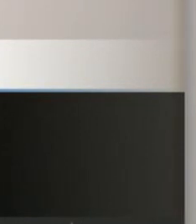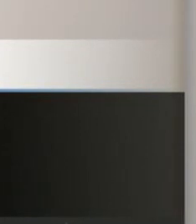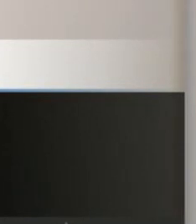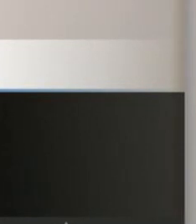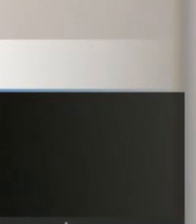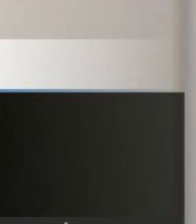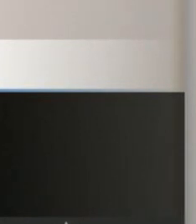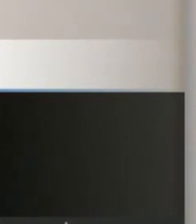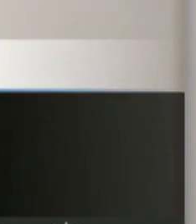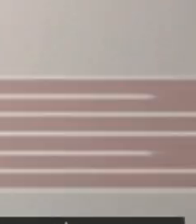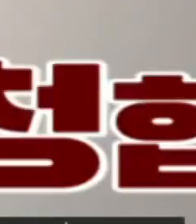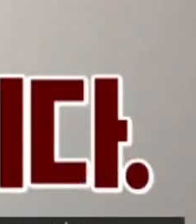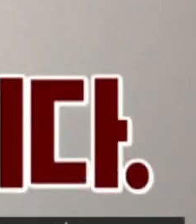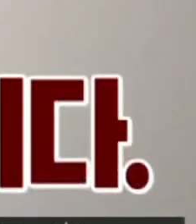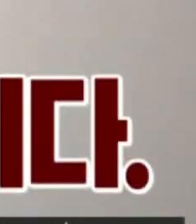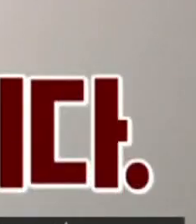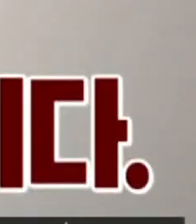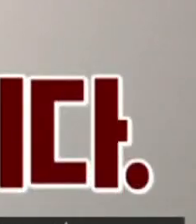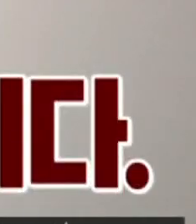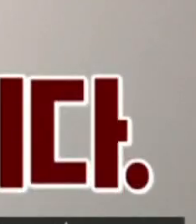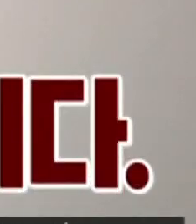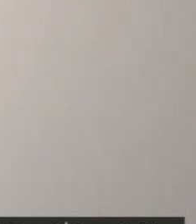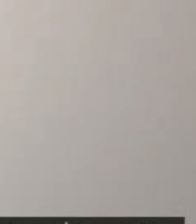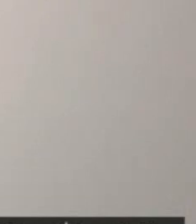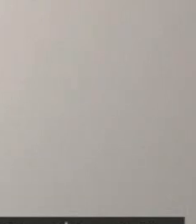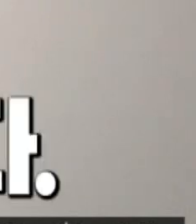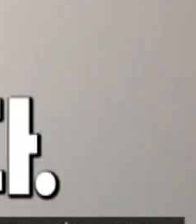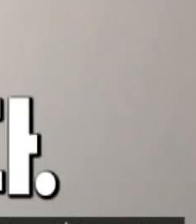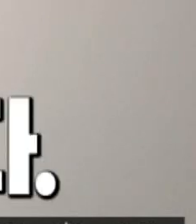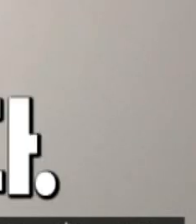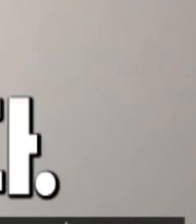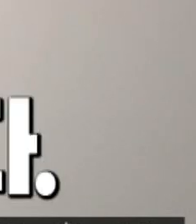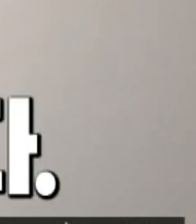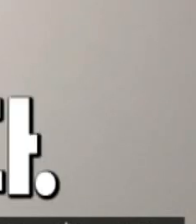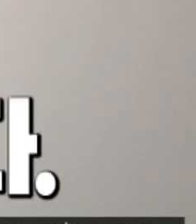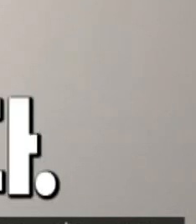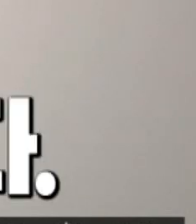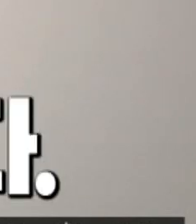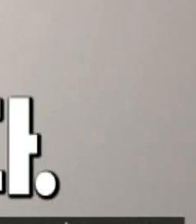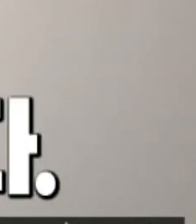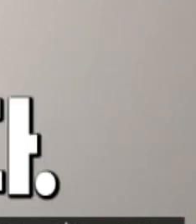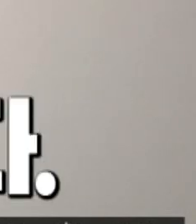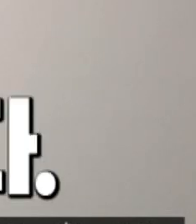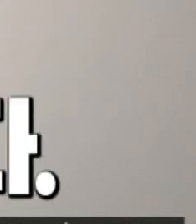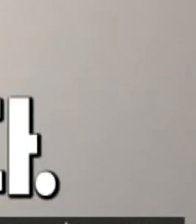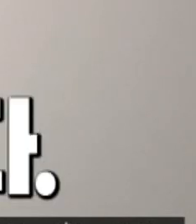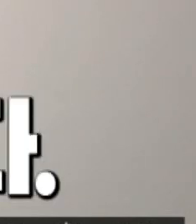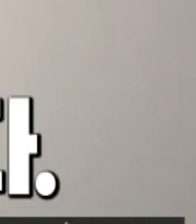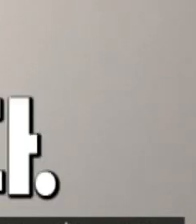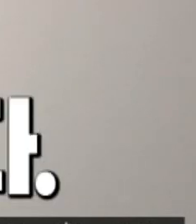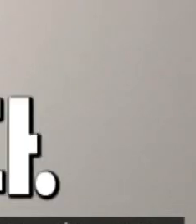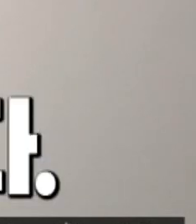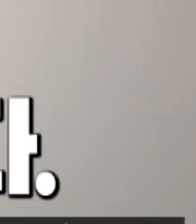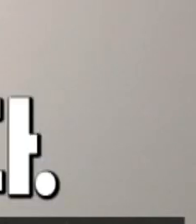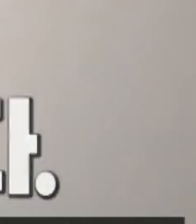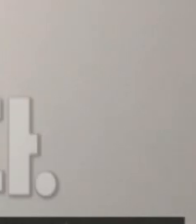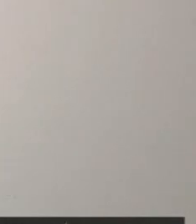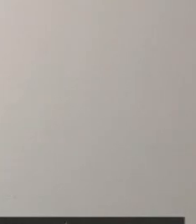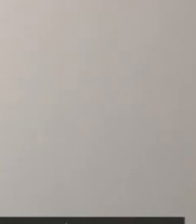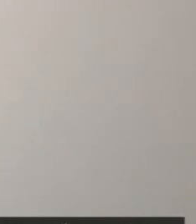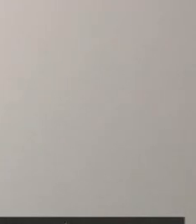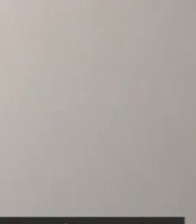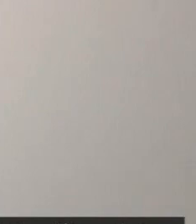훼손한 바 있기 때문에 공식적인 사과를 요청합니다. 정쟁에도 우리가 지켜야 할 선이라는 게 있습니다.